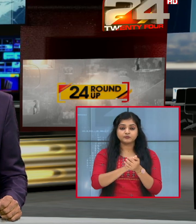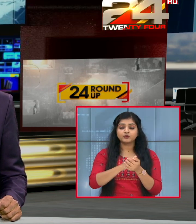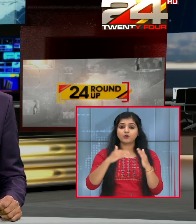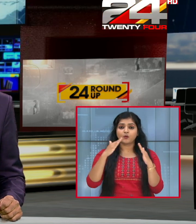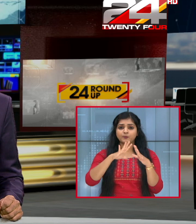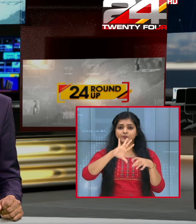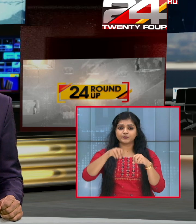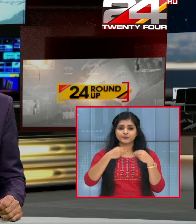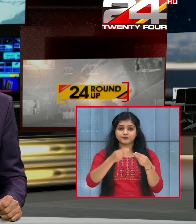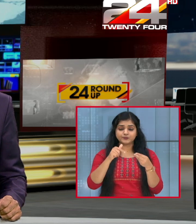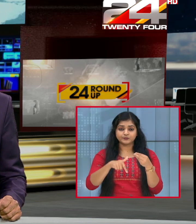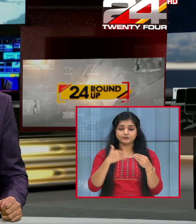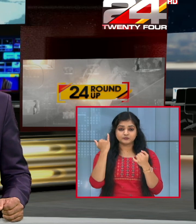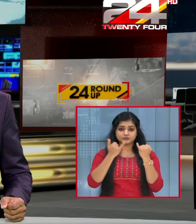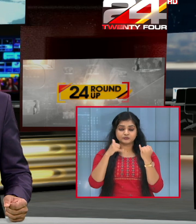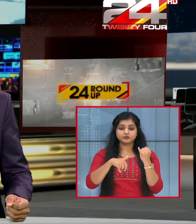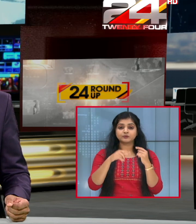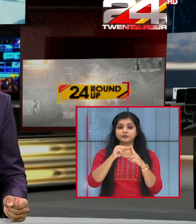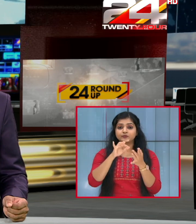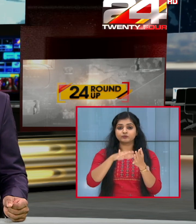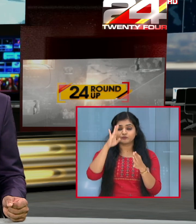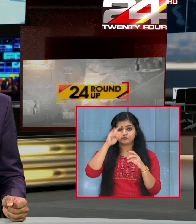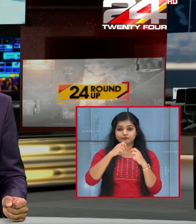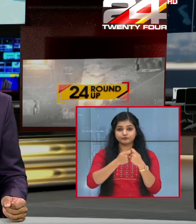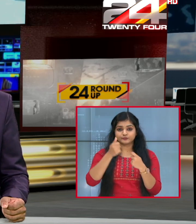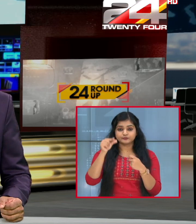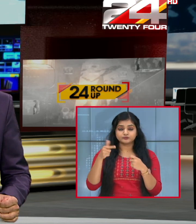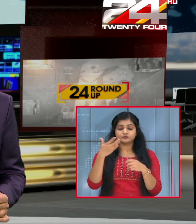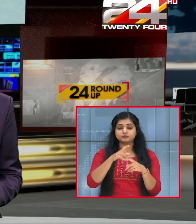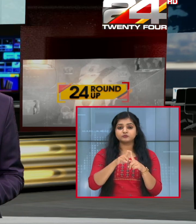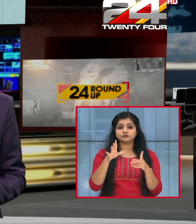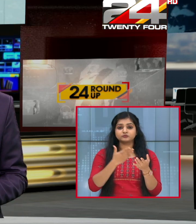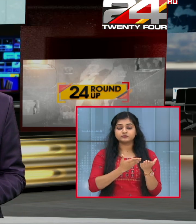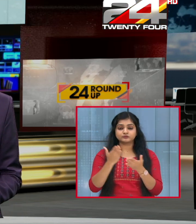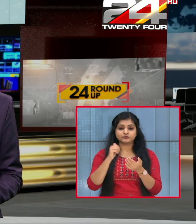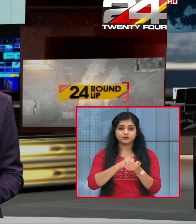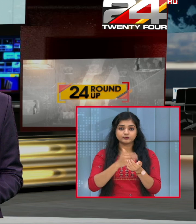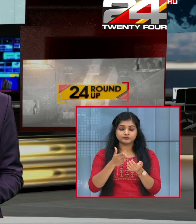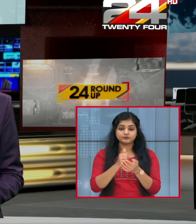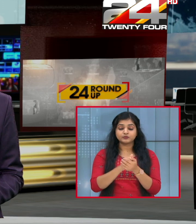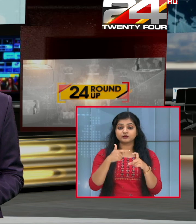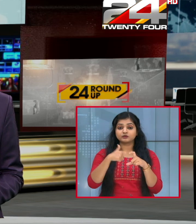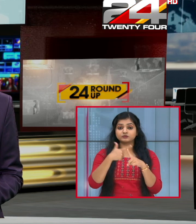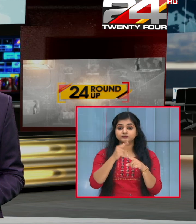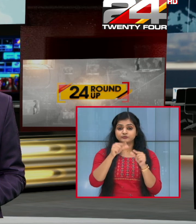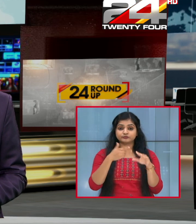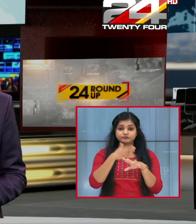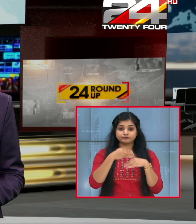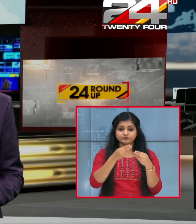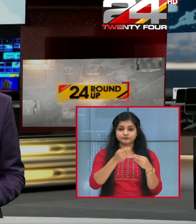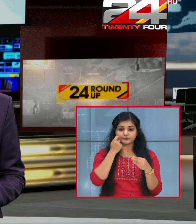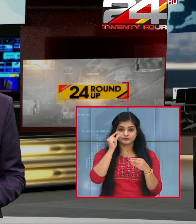അന്വേഷിക്കാനെത്തിയ പാമ്പാടി പോലീസ് സ്റ്റേഷനിലെ CPO ആക്രമണത്തിൽ പരിക്കേറ്റ് ചികിത്സയിലാണ്. കൊച്ചിയിൽ എക്സൈസ് ഉദ്യോഗസ്ഥരെ അതിക്രമിച്ച് കടന്നുകളഞ്ഞ പ്രതി